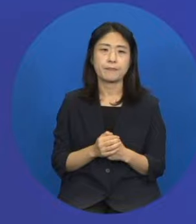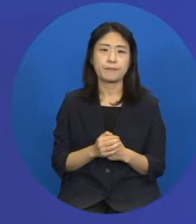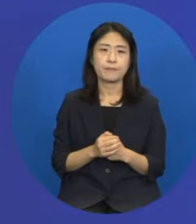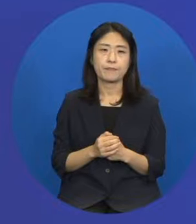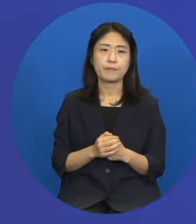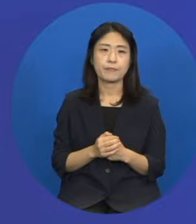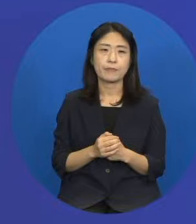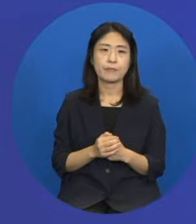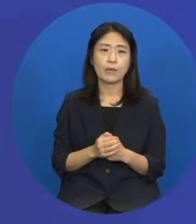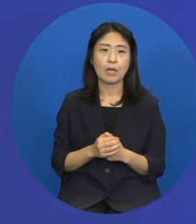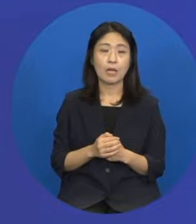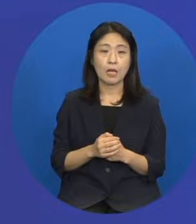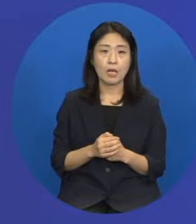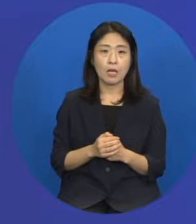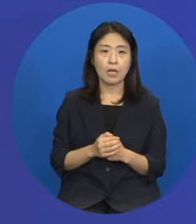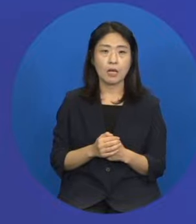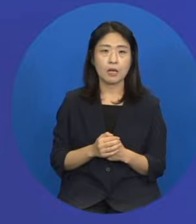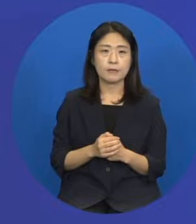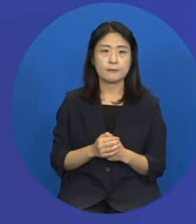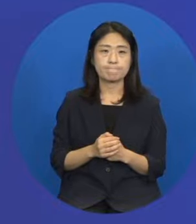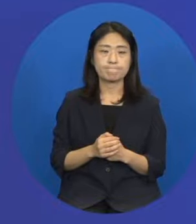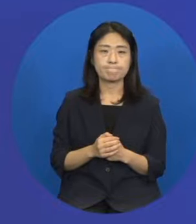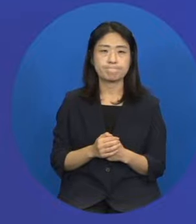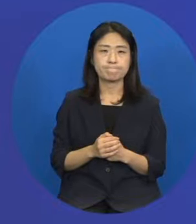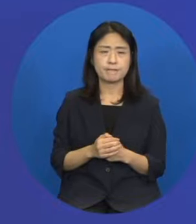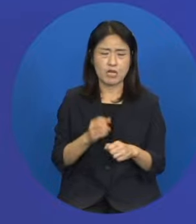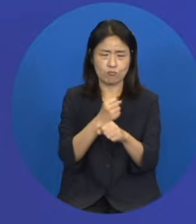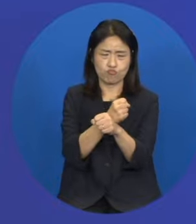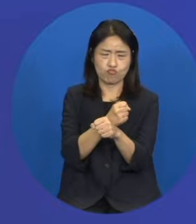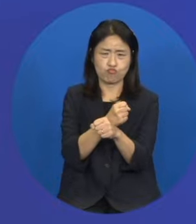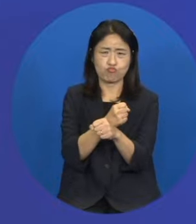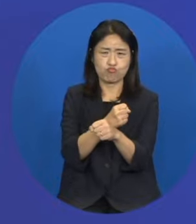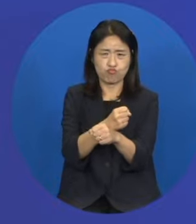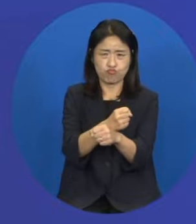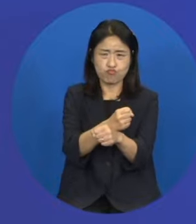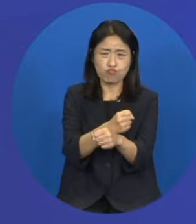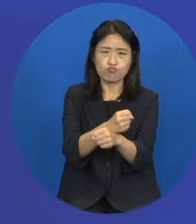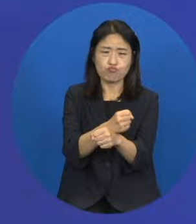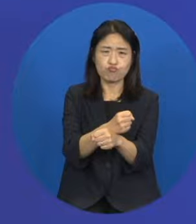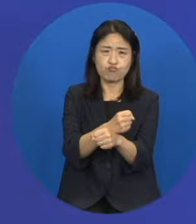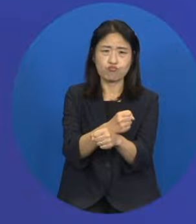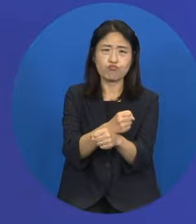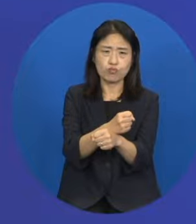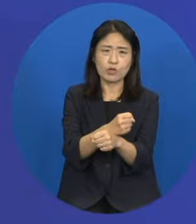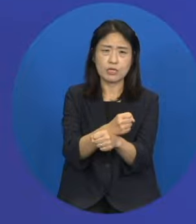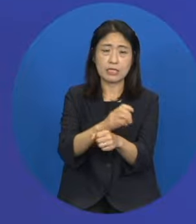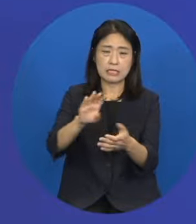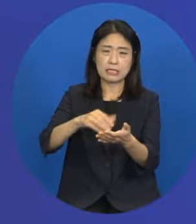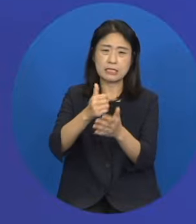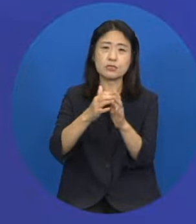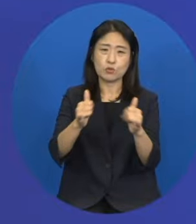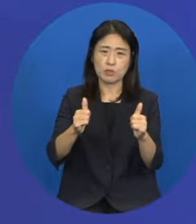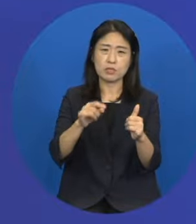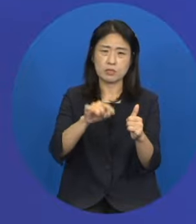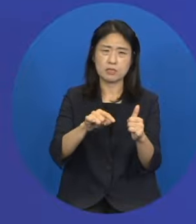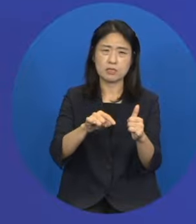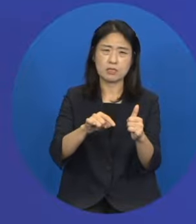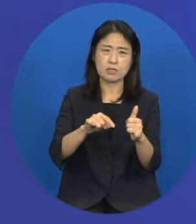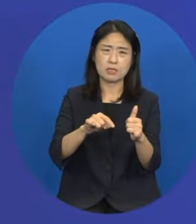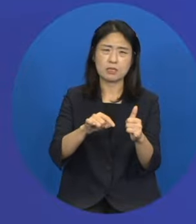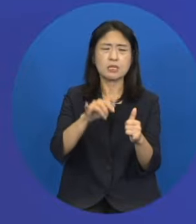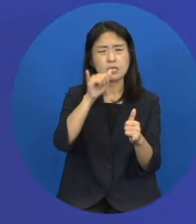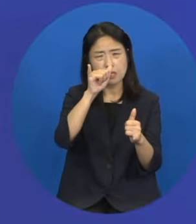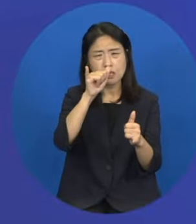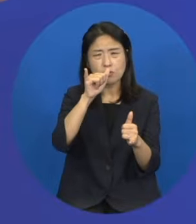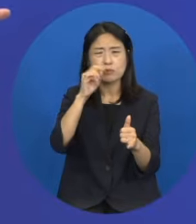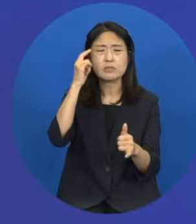묶여있는 그리스도인들이 있다는 것을 하나님께서 말씀을 해주셨어요. 중독의 쇠사슬. 우리